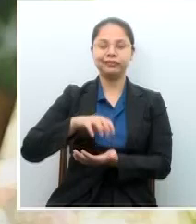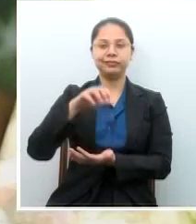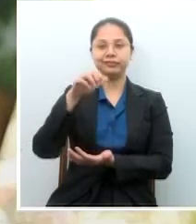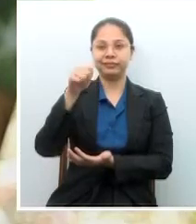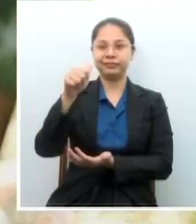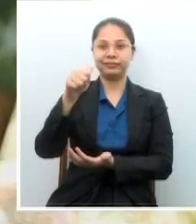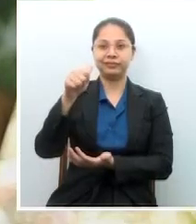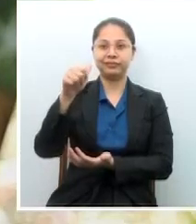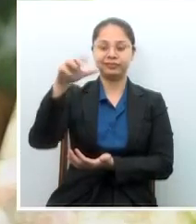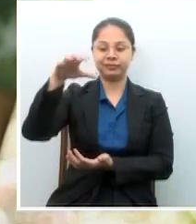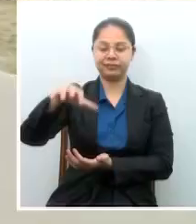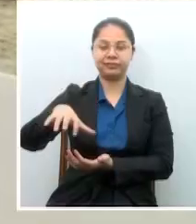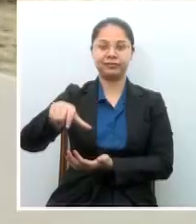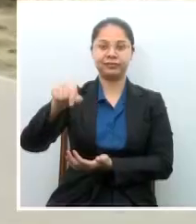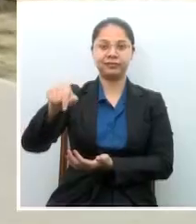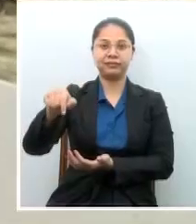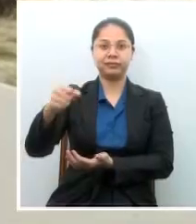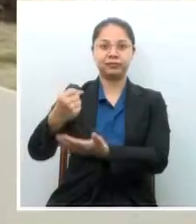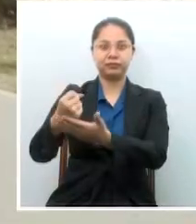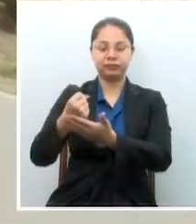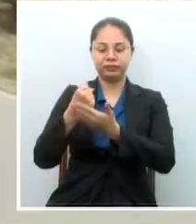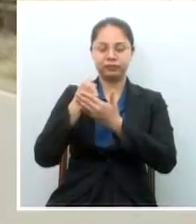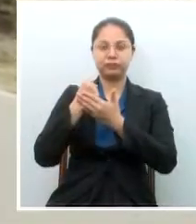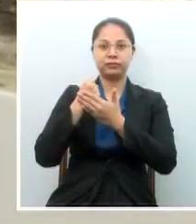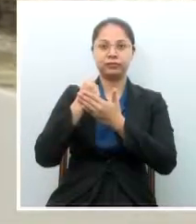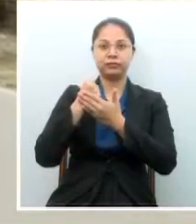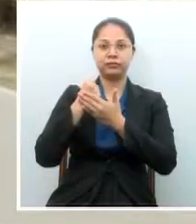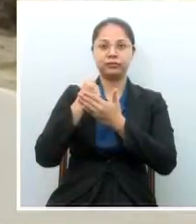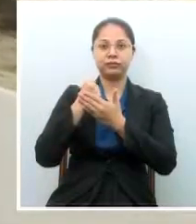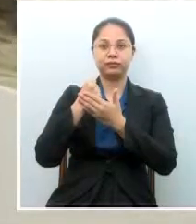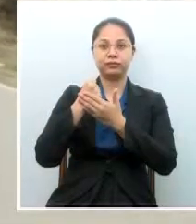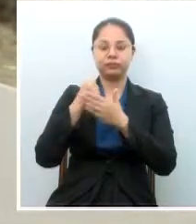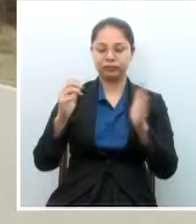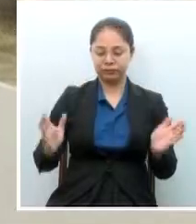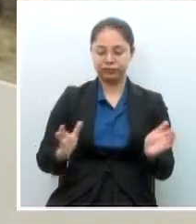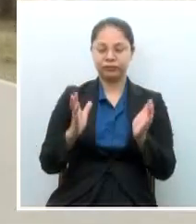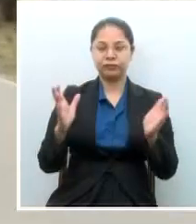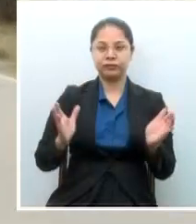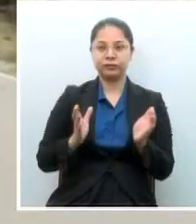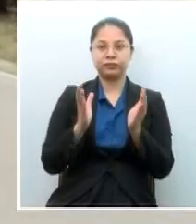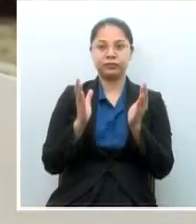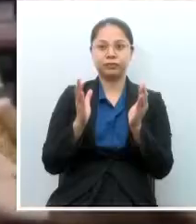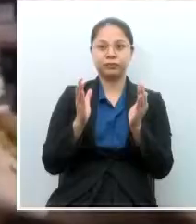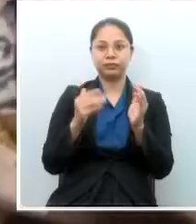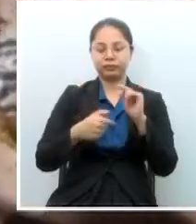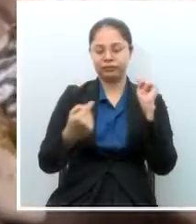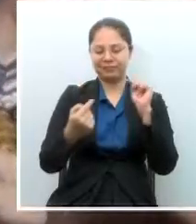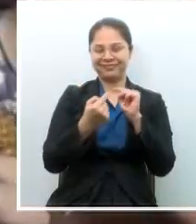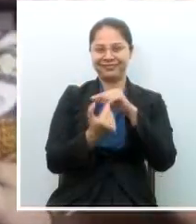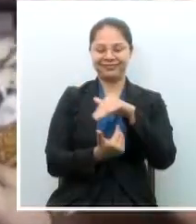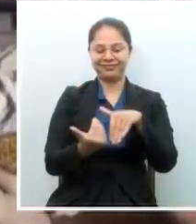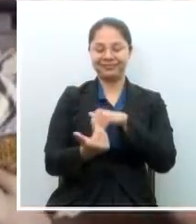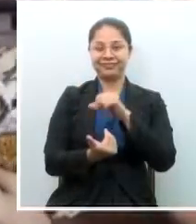งเรียนรู้ที่เป็นแหล่งเรียนรู้ที่สามารถที่จะส่งเสริมทางด้านเศรษฐศาสตร์หรือแ